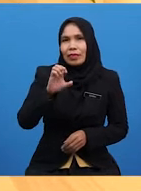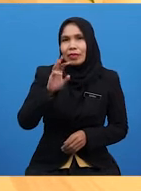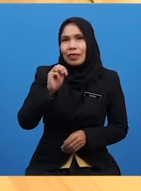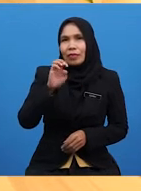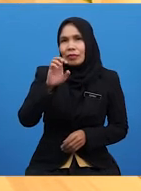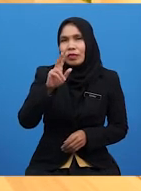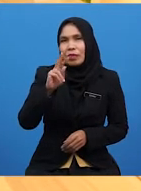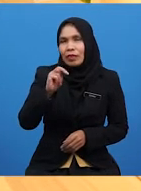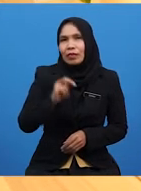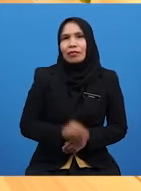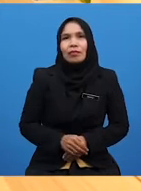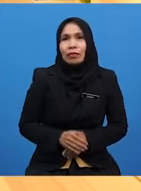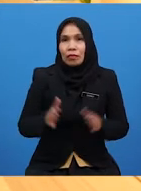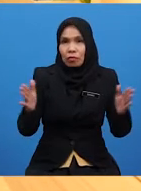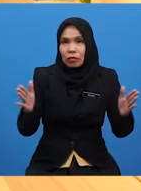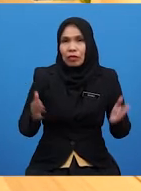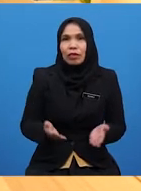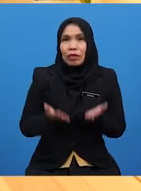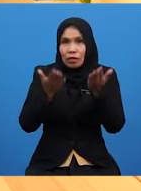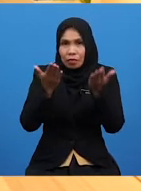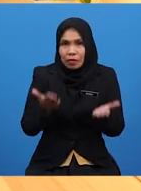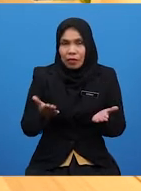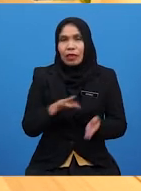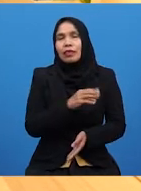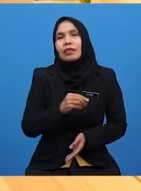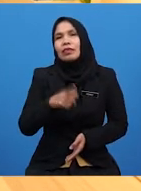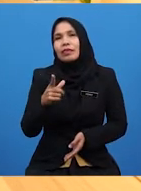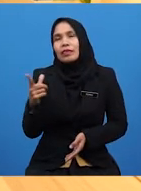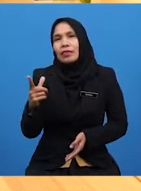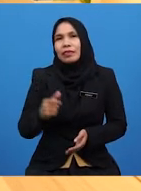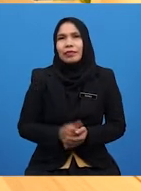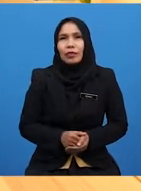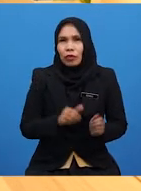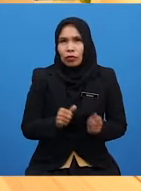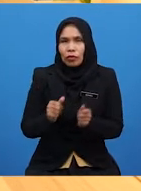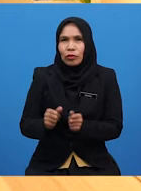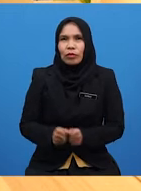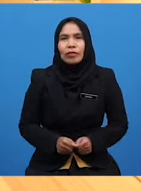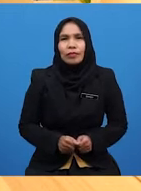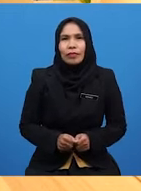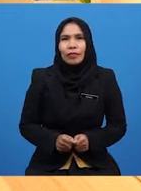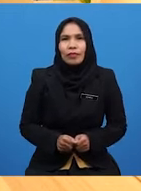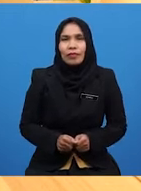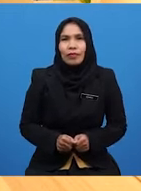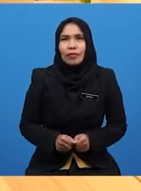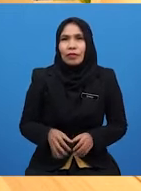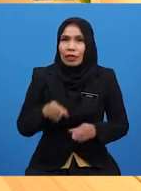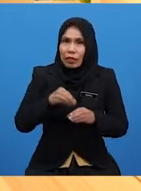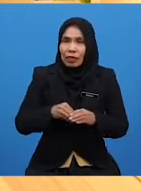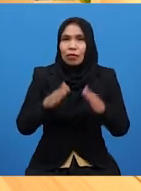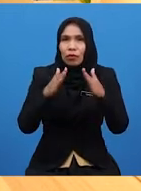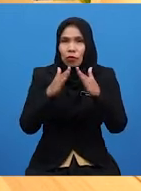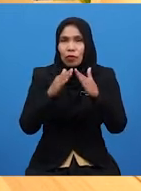lain-lain susun atur hiasan dalaman di dalam rumah berkonsepkan modern-kontemporer I ini